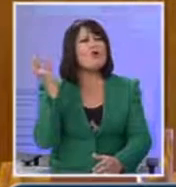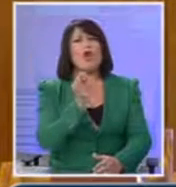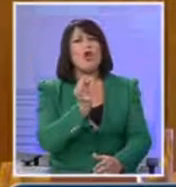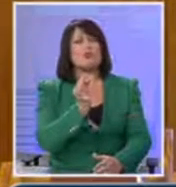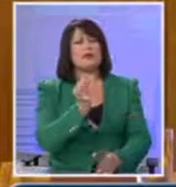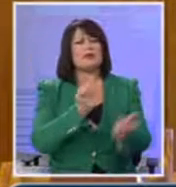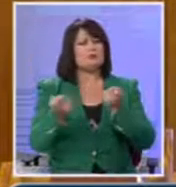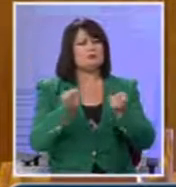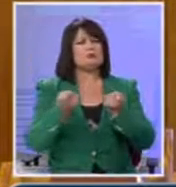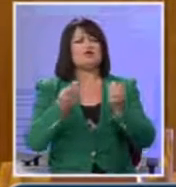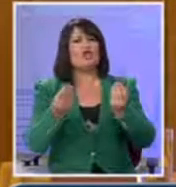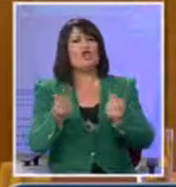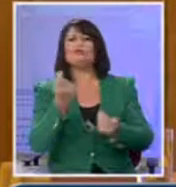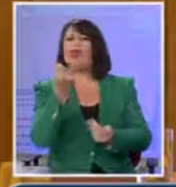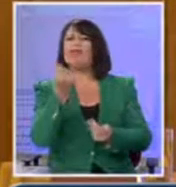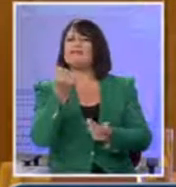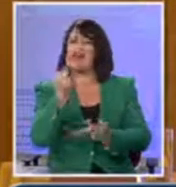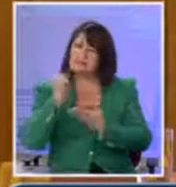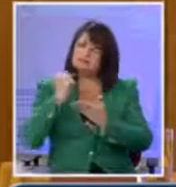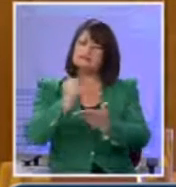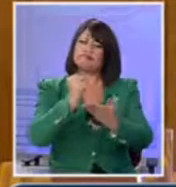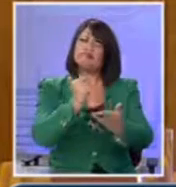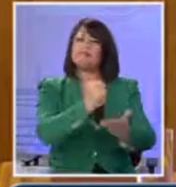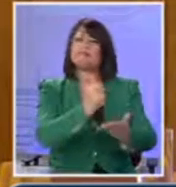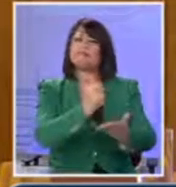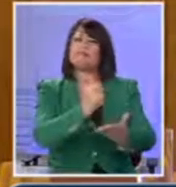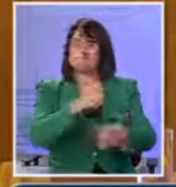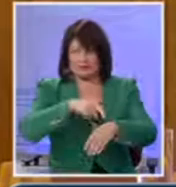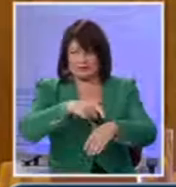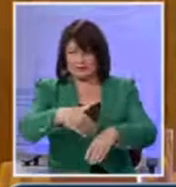αποδοτικότερη διαχείριση των διαθέσιμων κοινωνικών πόρων σήμερα,